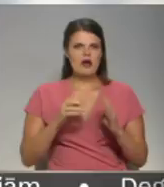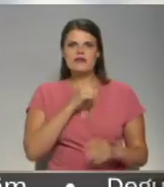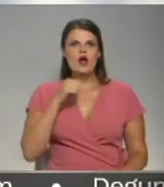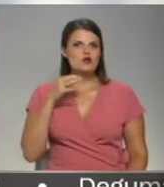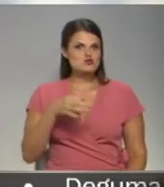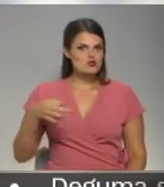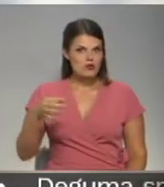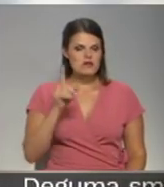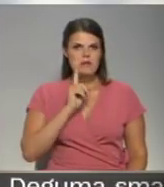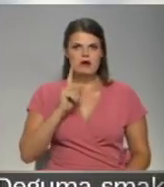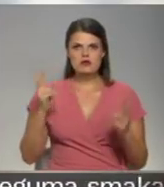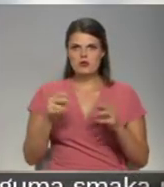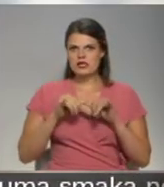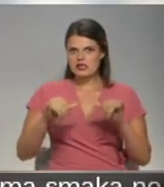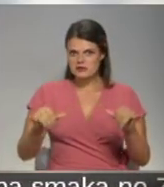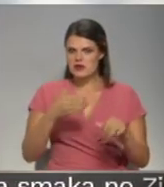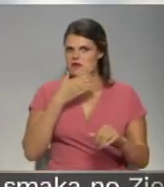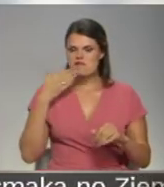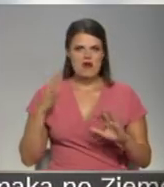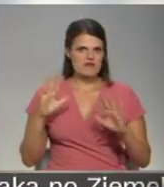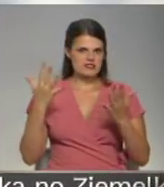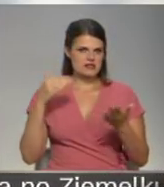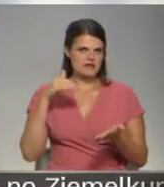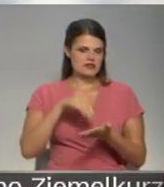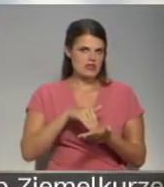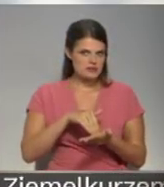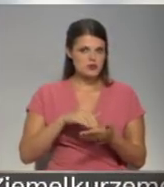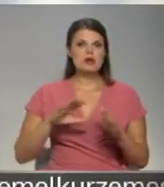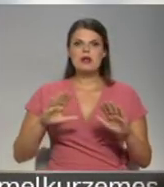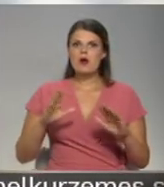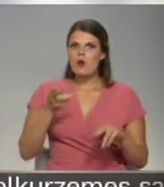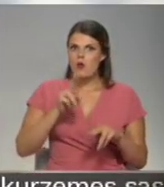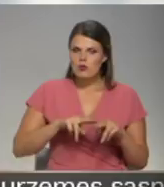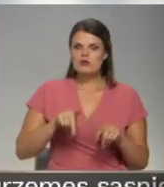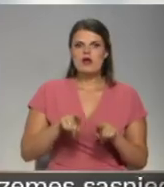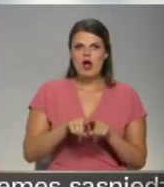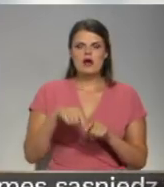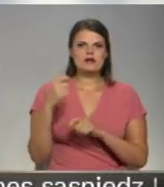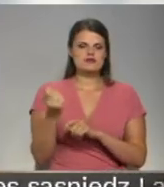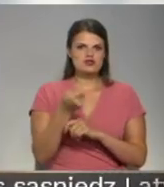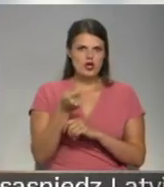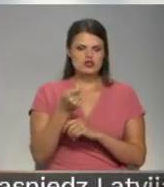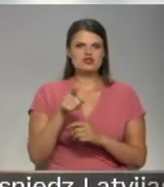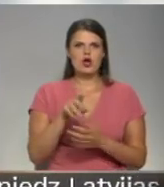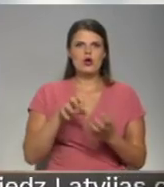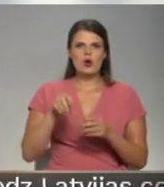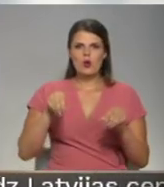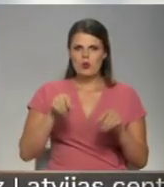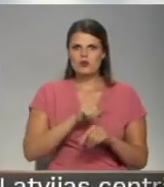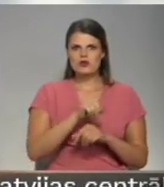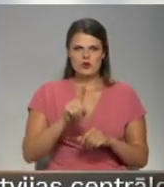novadā. Pagaidām uguns izplatīšanos nav izdevies pilnībā ierobežot, turklāt kūdras dzēšana ir grūta, jo tā grūzda